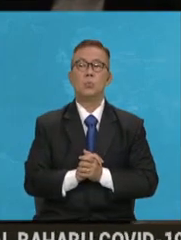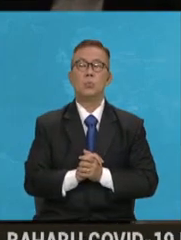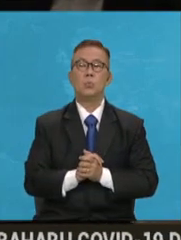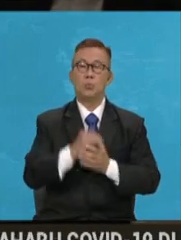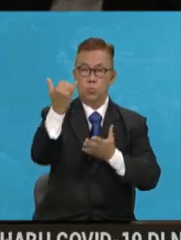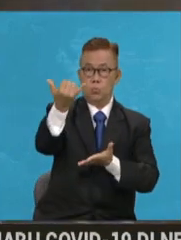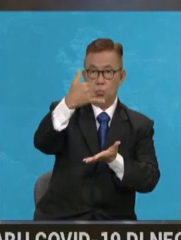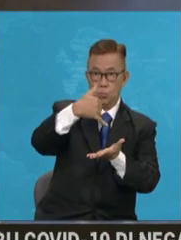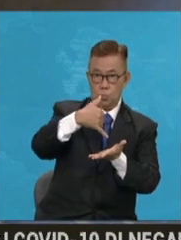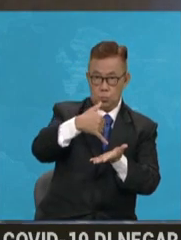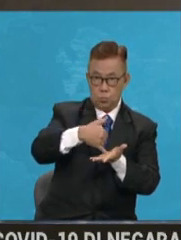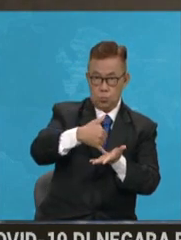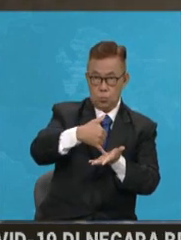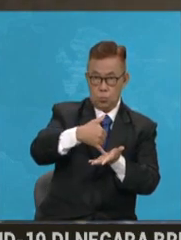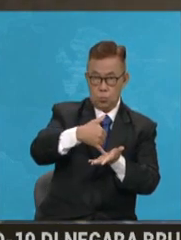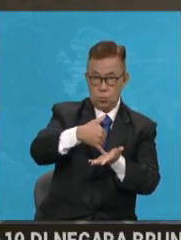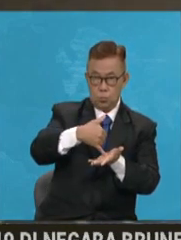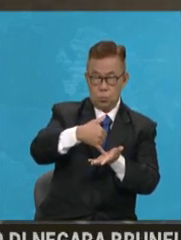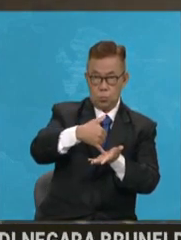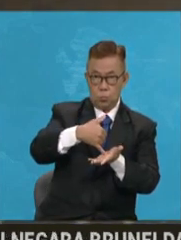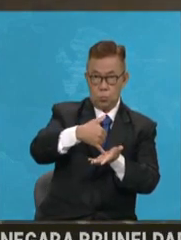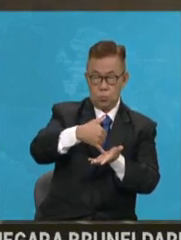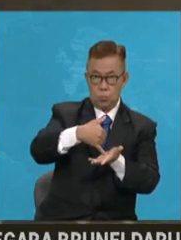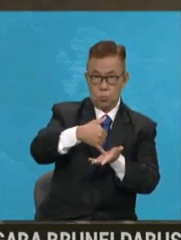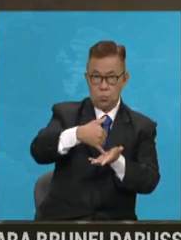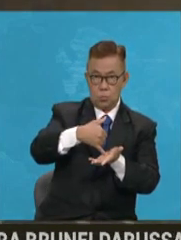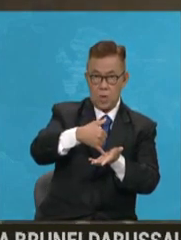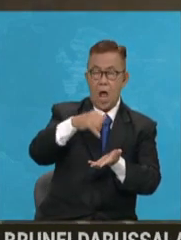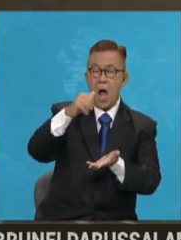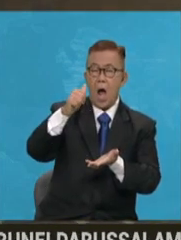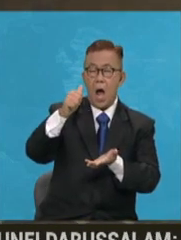hadir Bagi yang mau pilih menteri pengangkutan dan info komunikasi